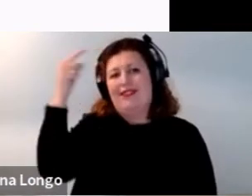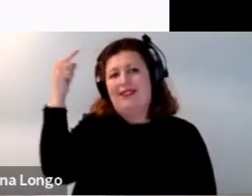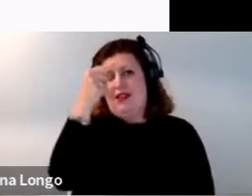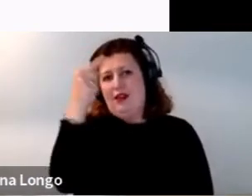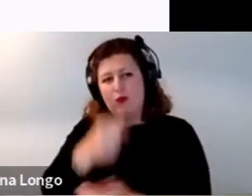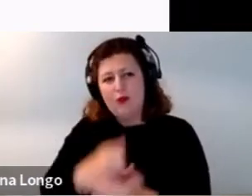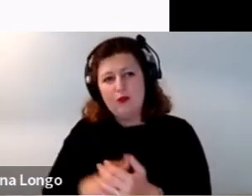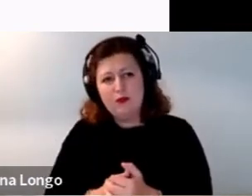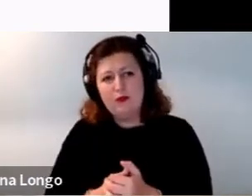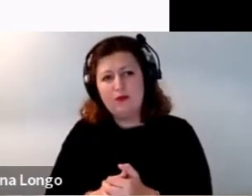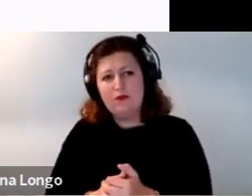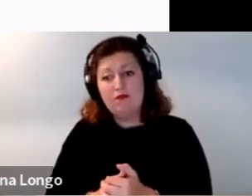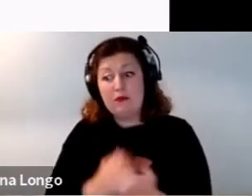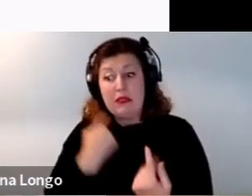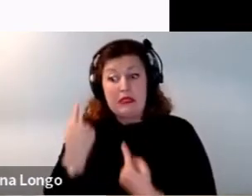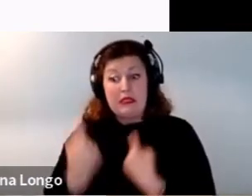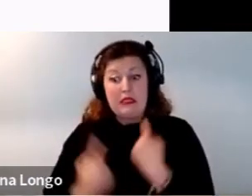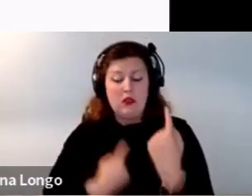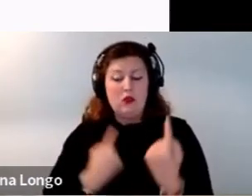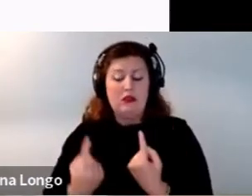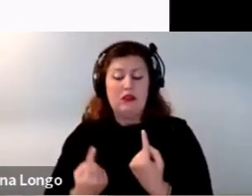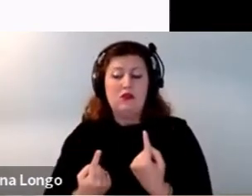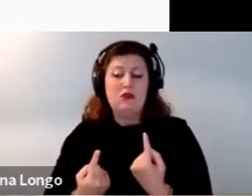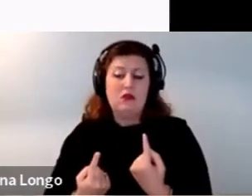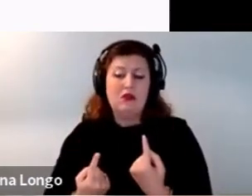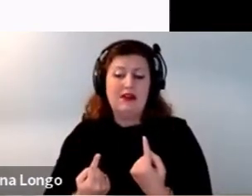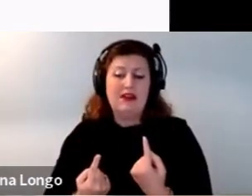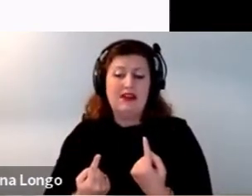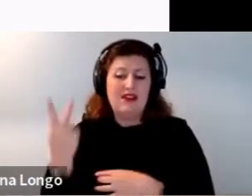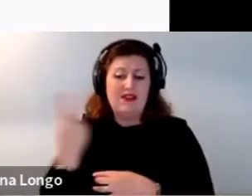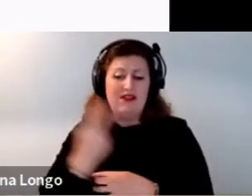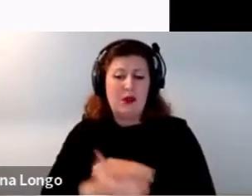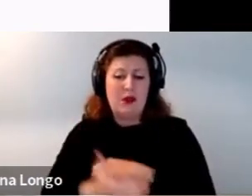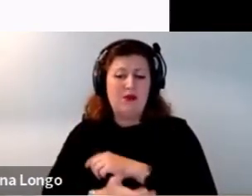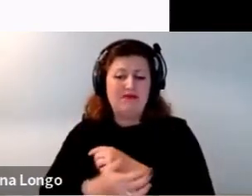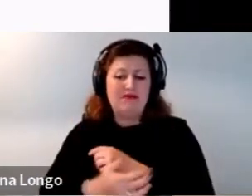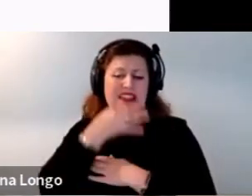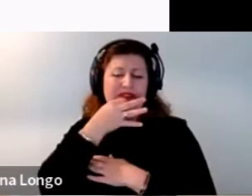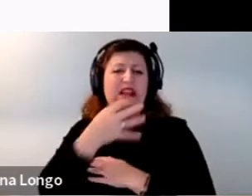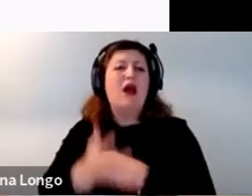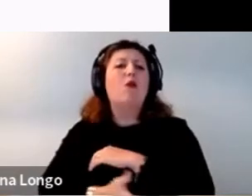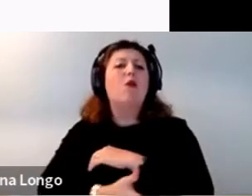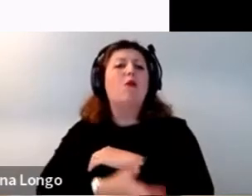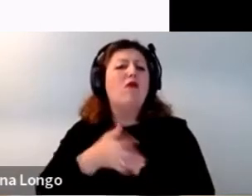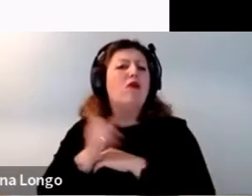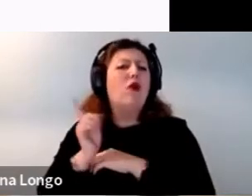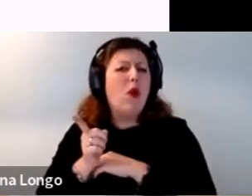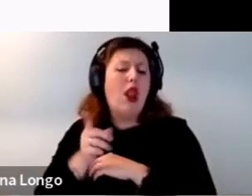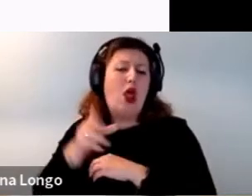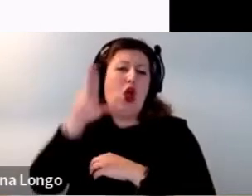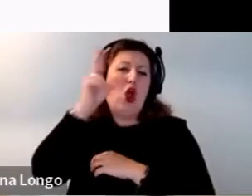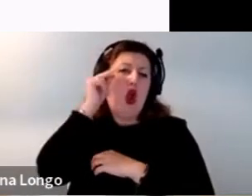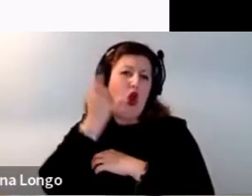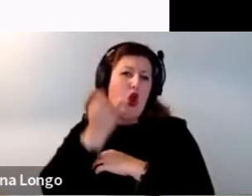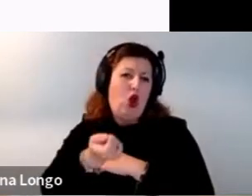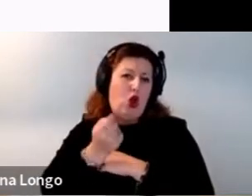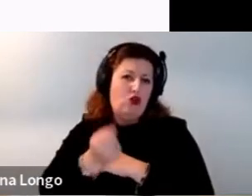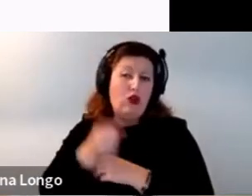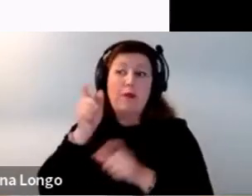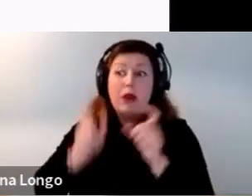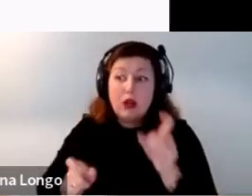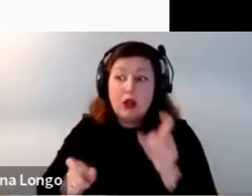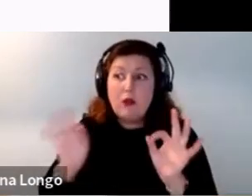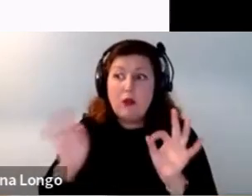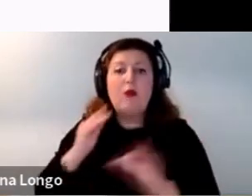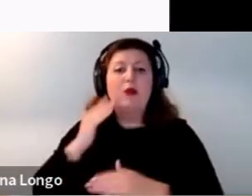La situazione di fatto registra tuttavia una povertà di conoscenze della società sulle persone con